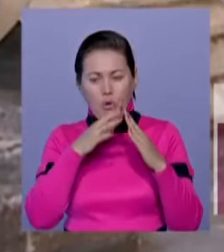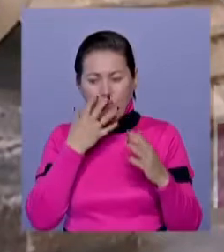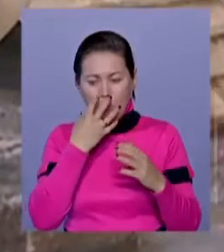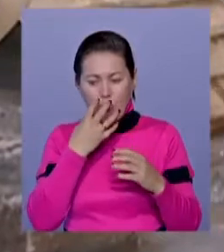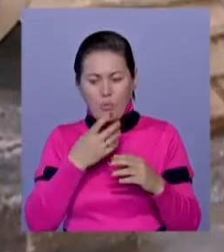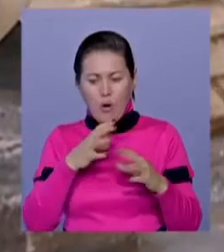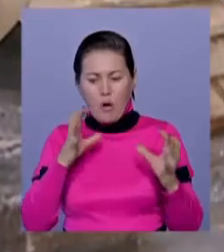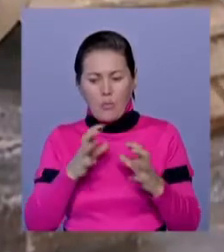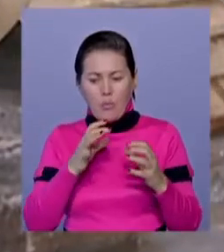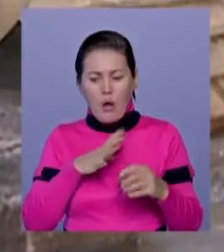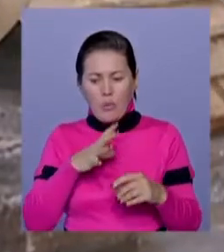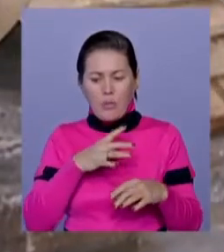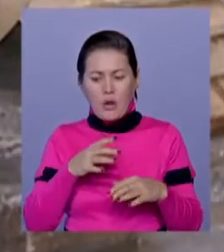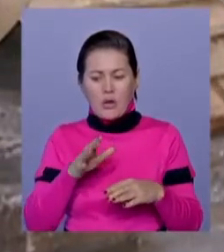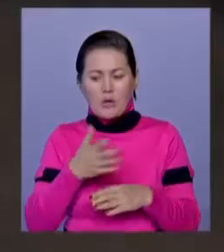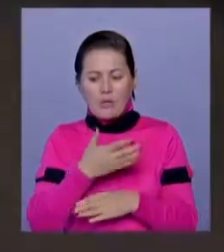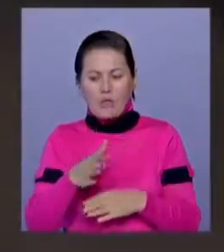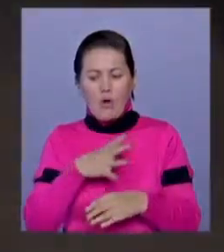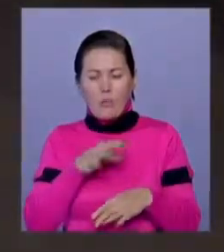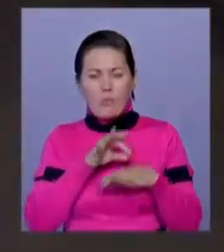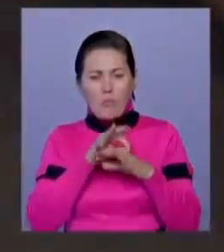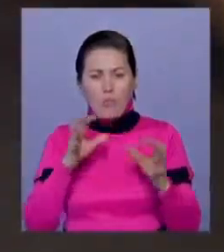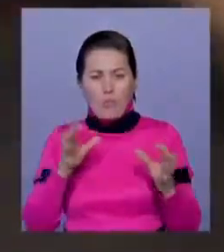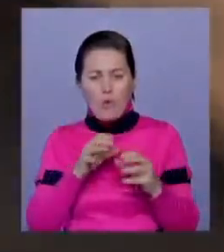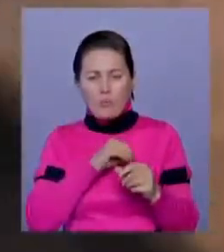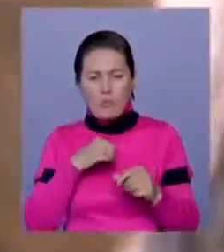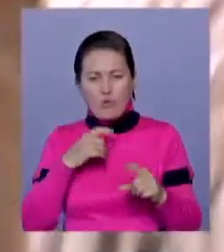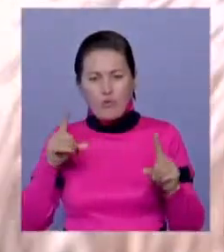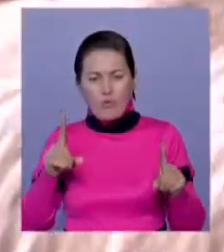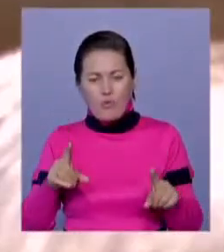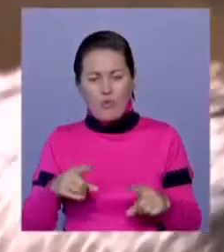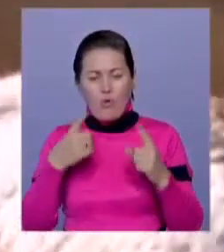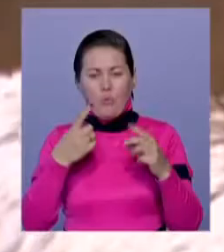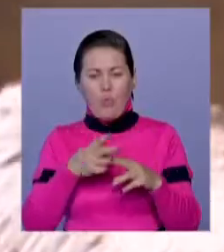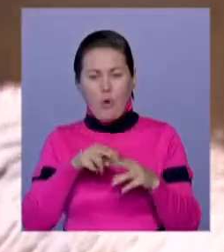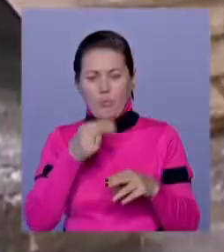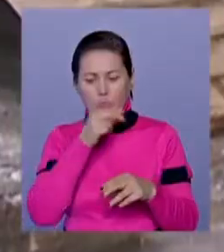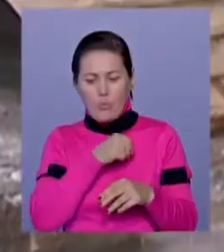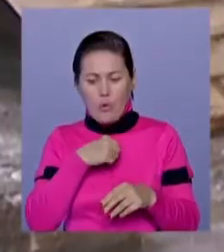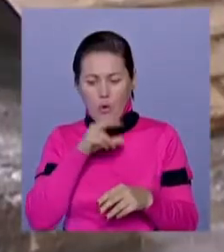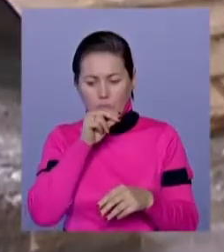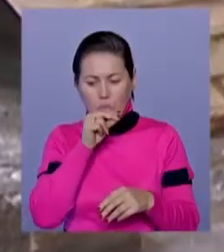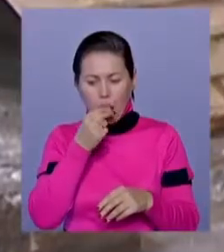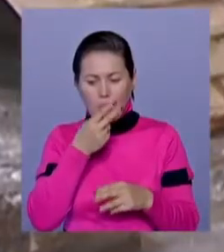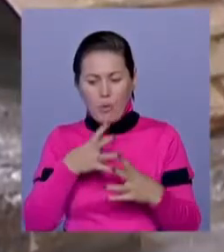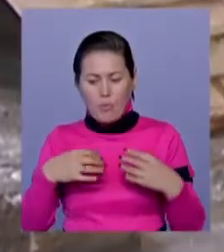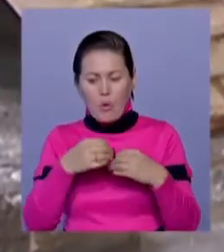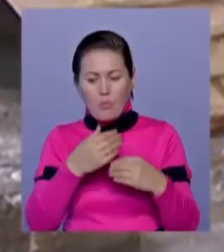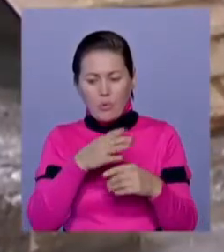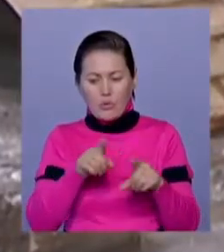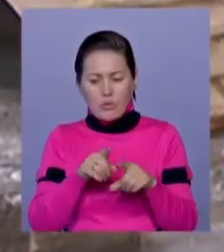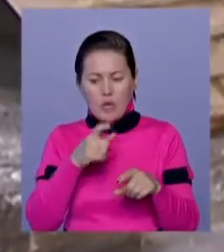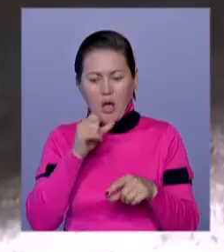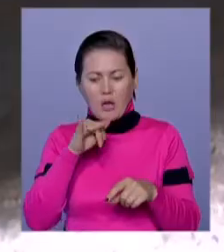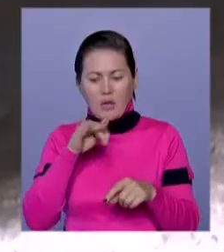жерде ұстадық. Тірі балыға келіп турап бердім. Күтім көрген құс өз-өзіне келе бастады. Тамағын да өзі жейтін болды. Біз отбасымызбен оны Халиф